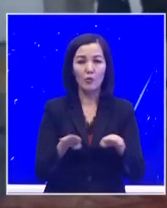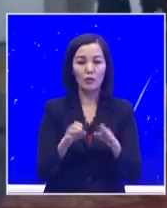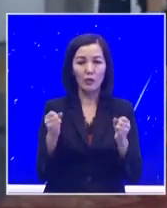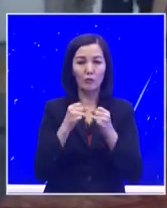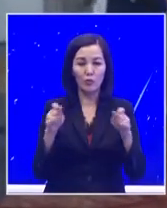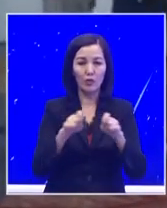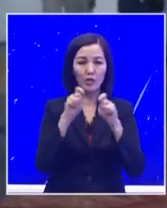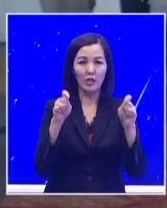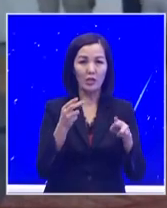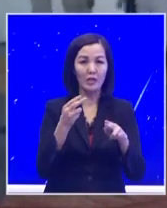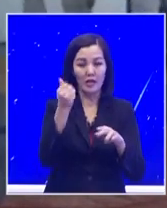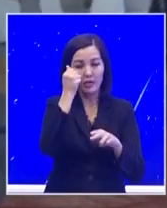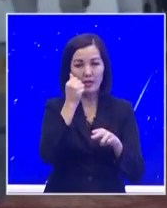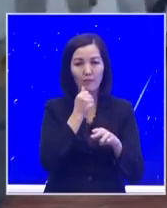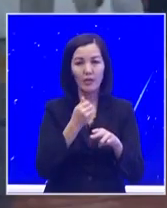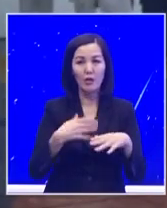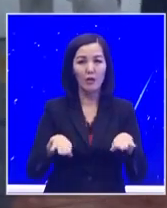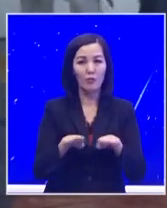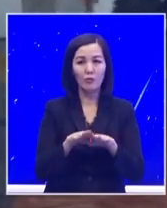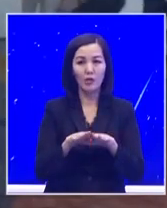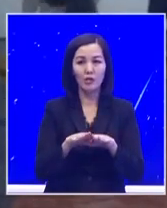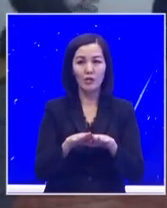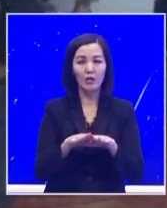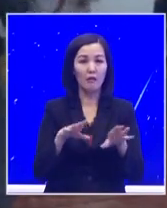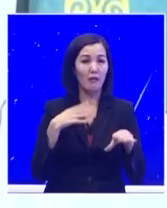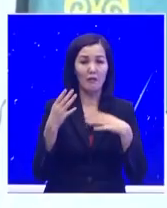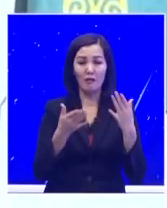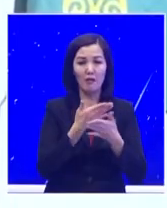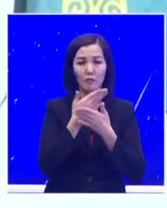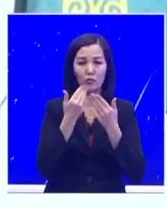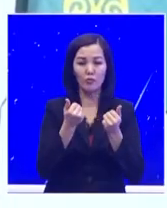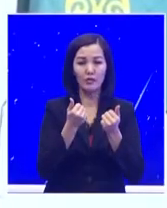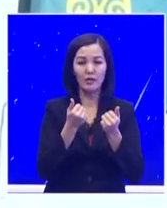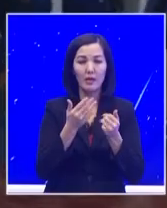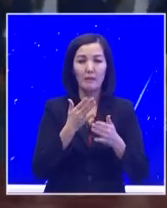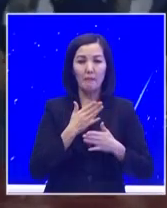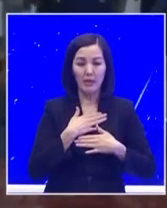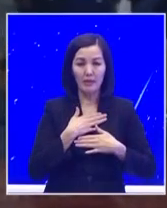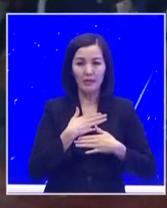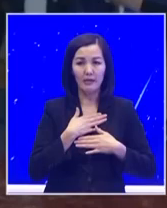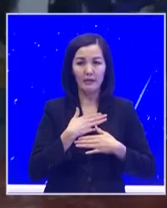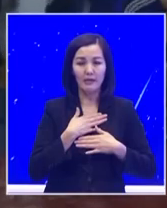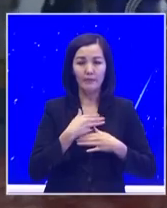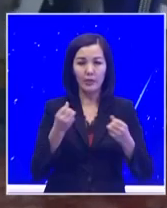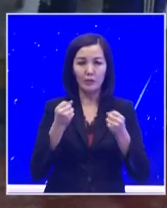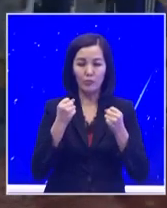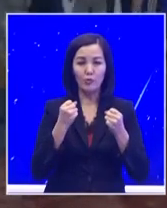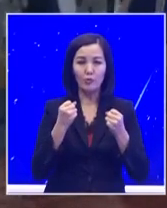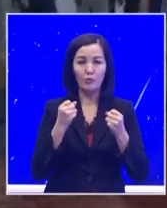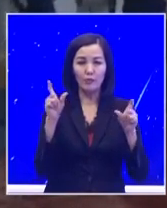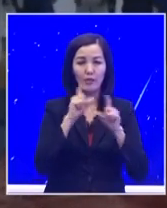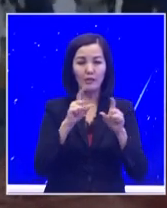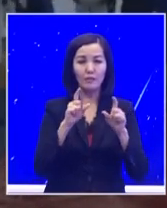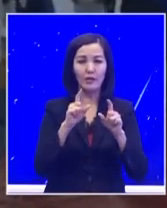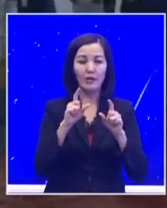ашып бергендеріне рахмет. Бұрын біз бұндай жерде дайындалған жоқпыз. Мен осындай спорт школы жаттығы жүргенде